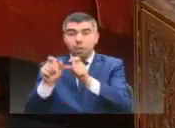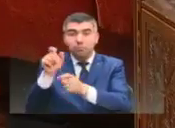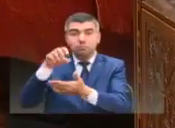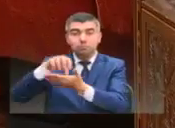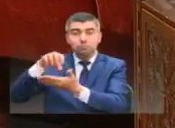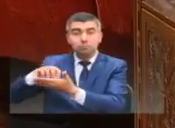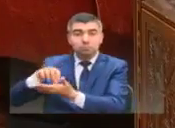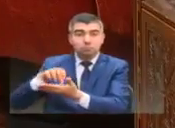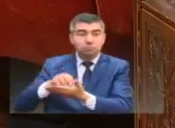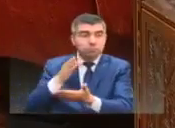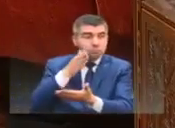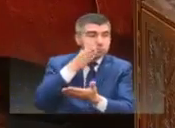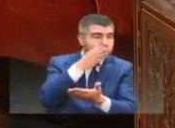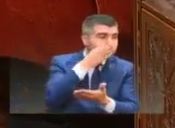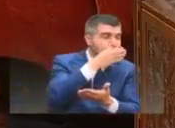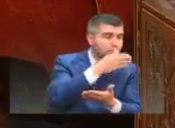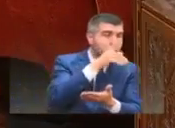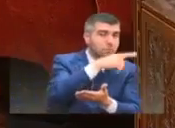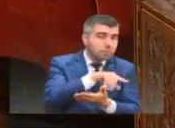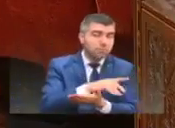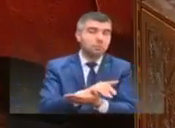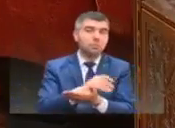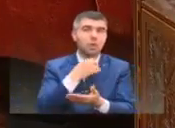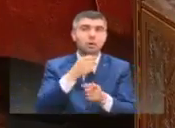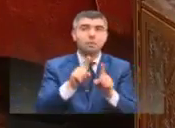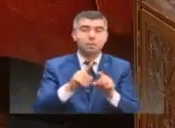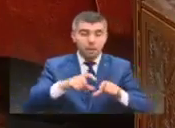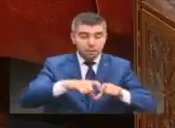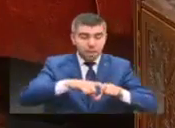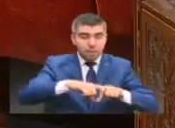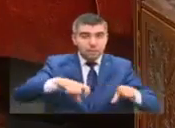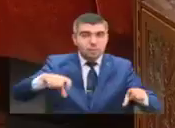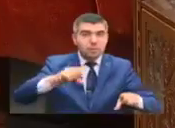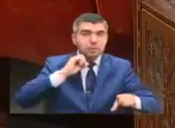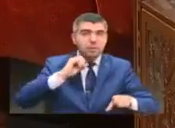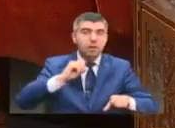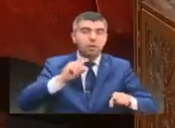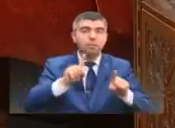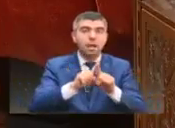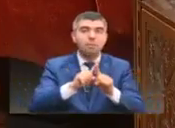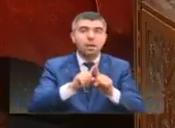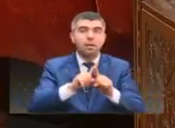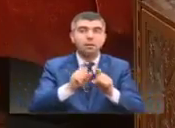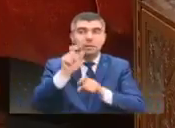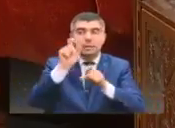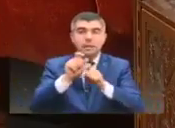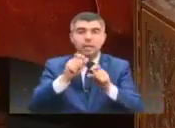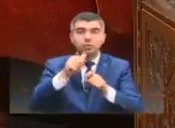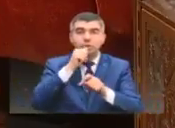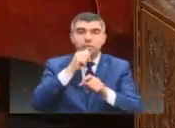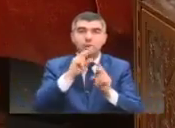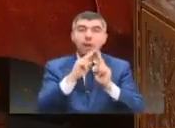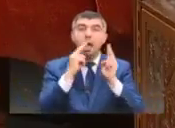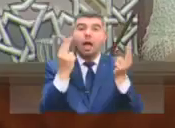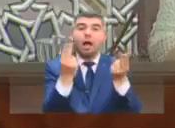اللي كتوزع في الصنابر عن الاستهلاك البشري هي مياه تطابق لمواصفات الجودة كما معمول بها على الصعيد الوطني. شكرا لكم